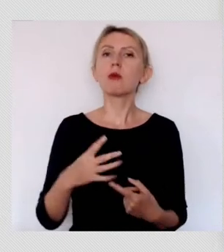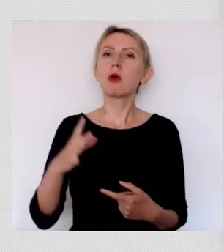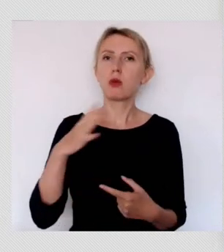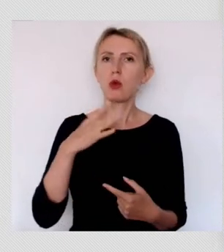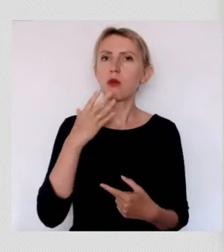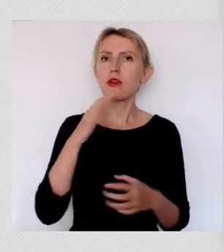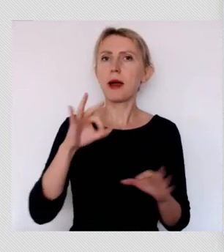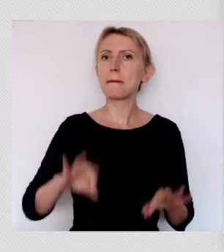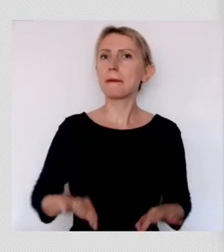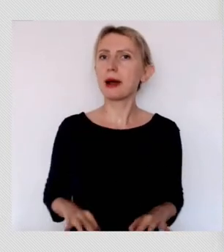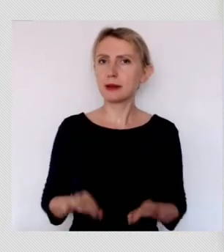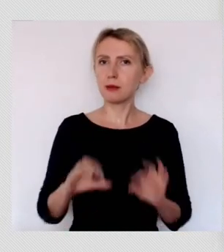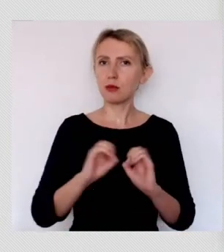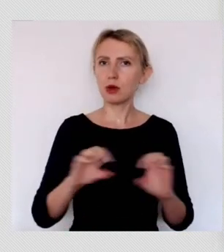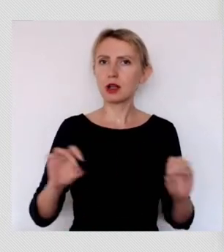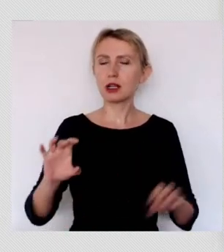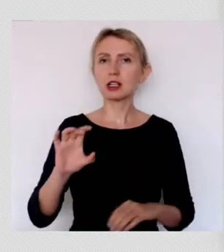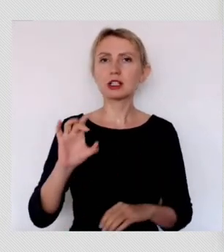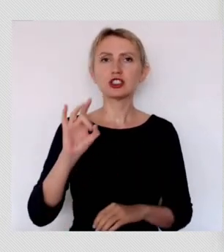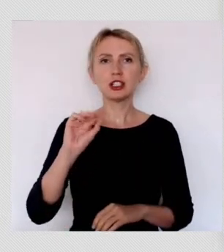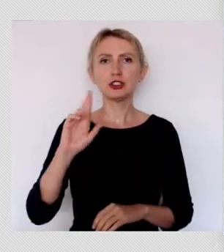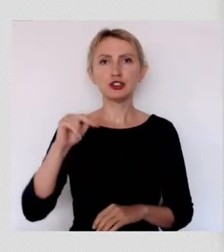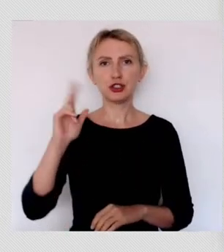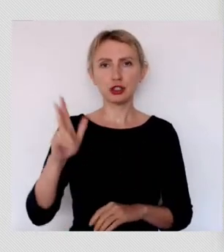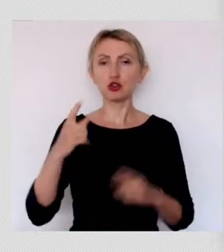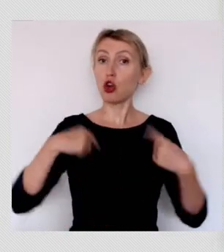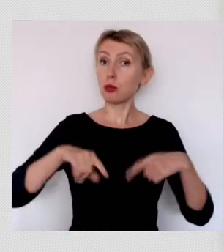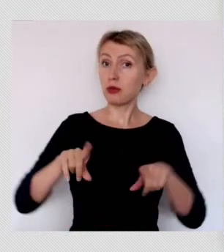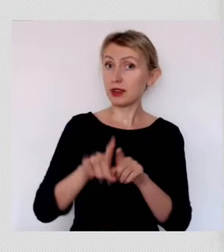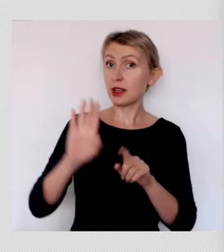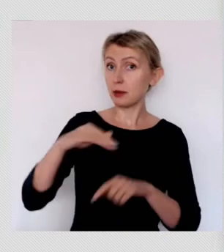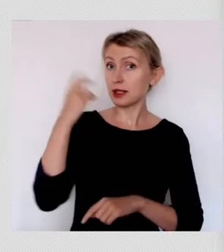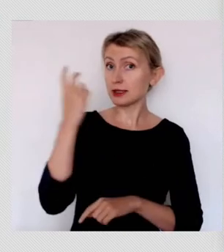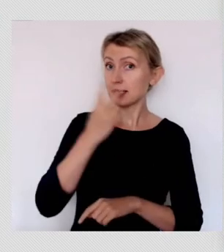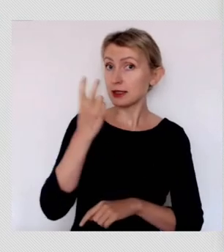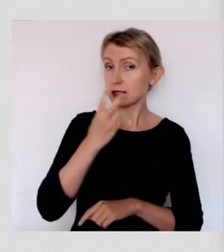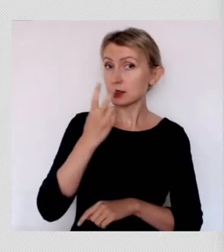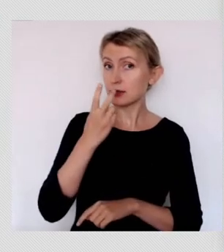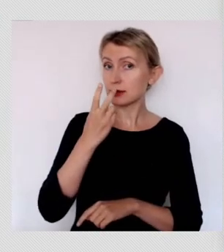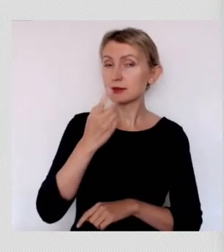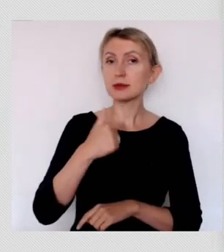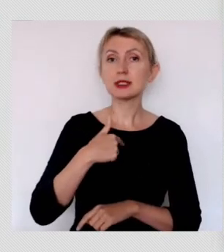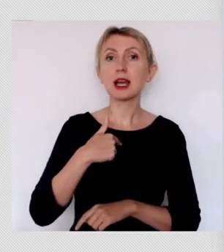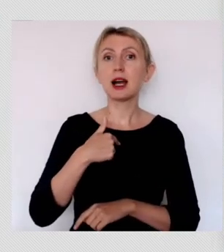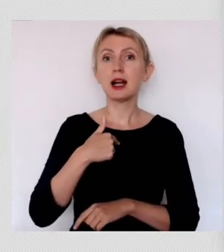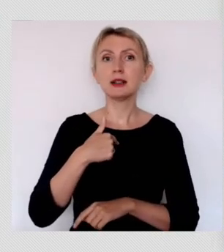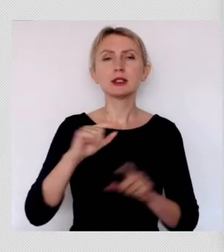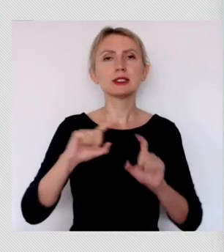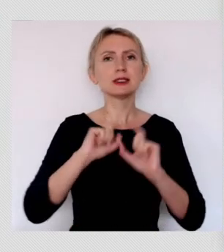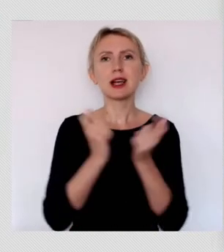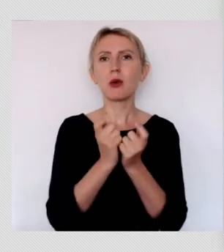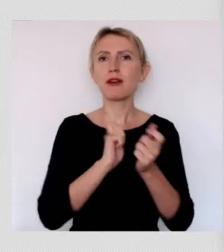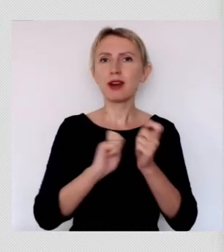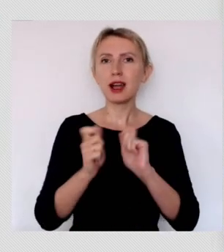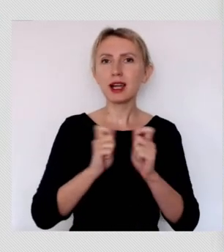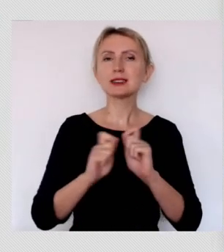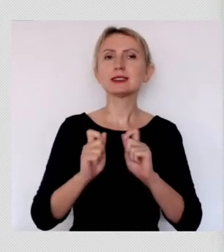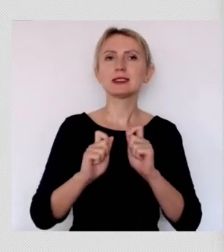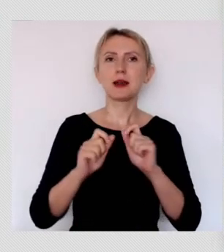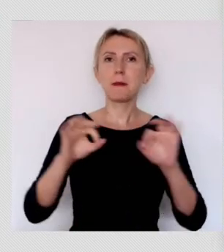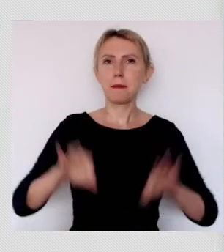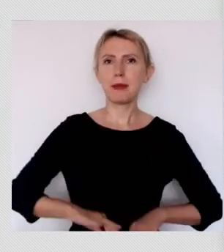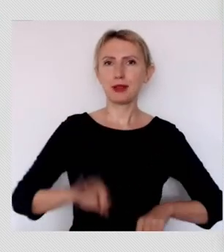pana profesora Cześnika, czy obywatele są tym zainteresowani. Ja przez całe wakacje, zresztą tutaj pan